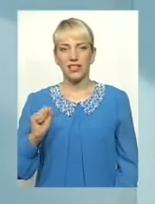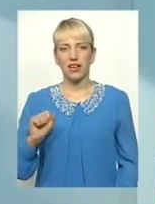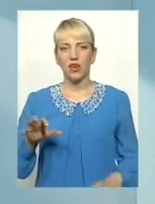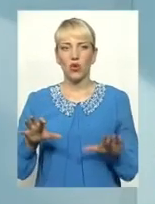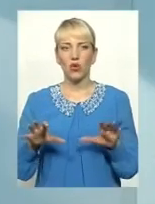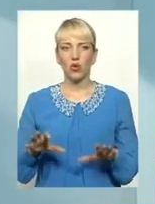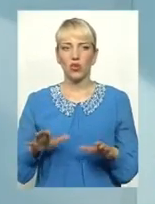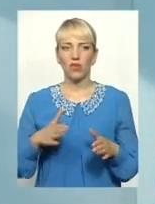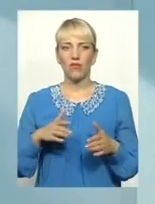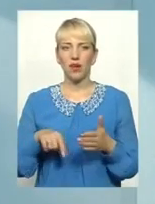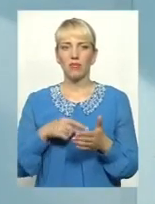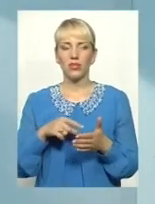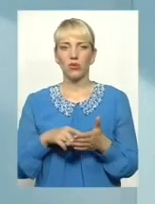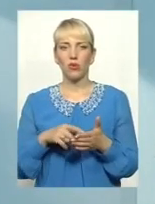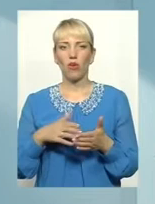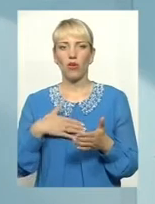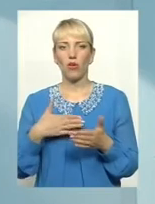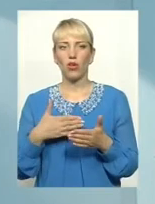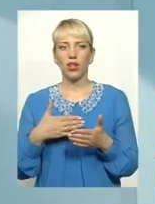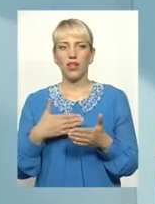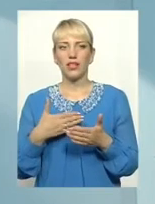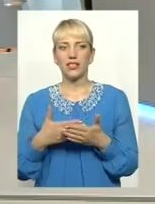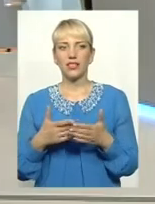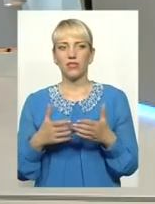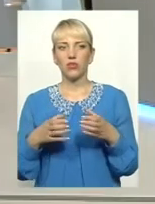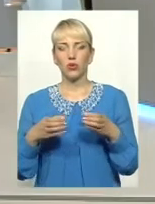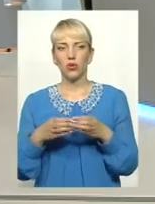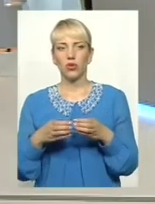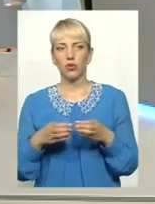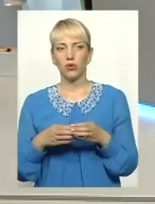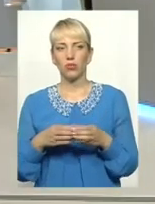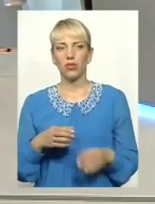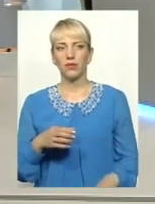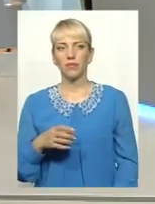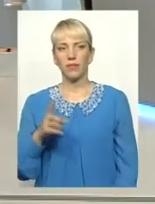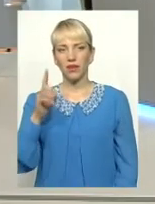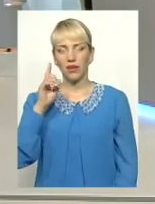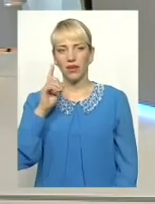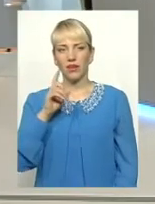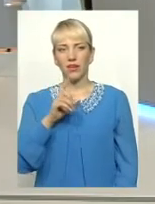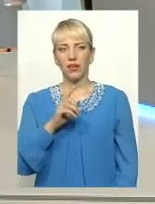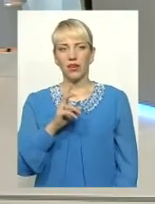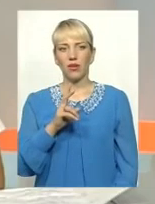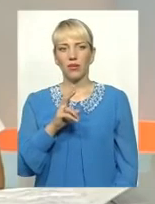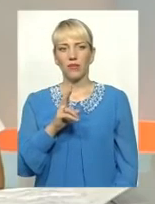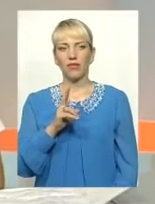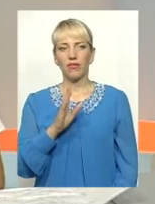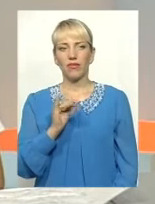міської ініціативної групи захисту і порятунку бездомних тварин, та Відоменко Марина, волонтер.